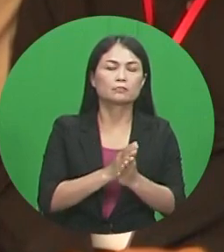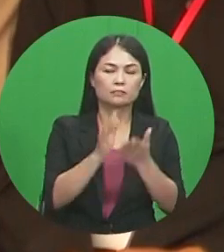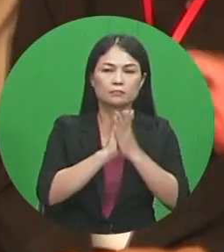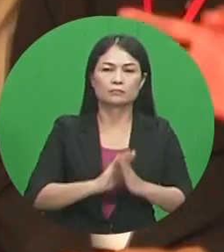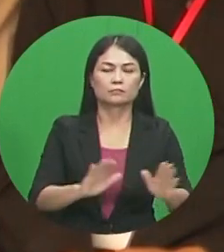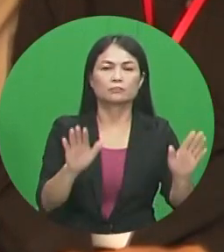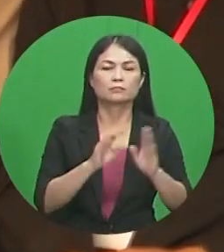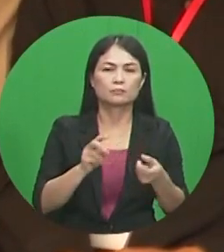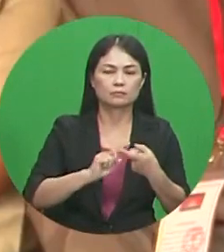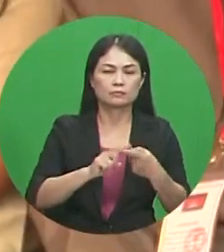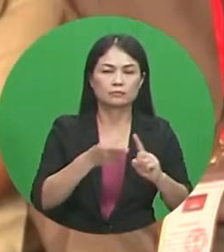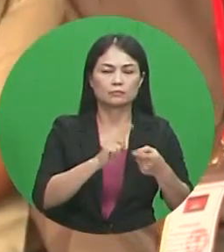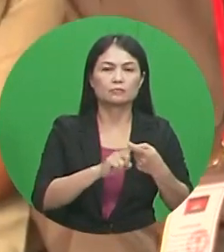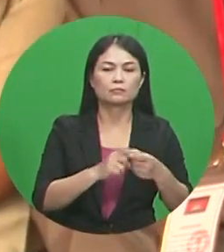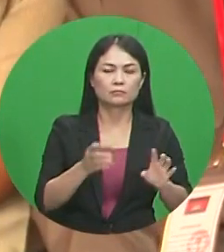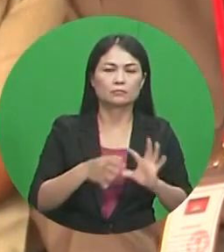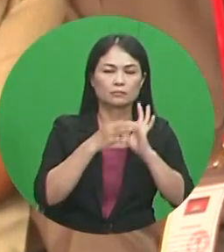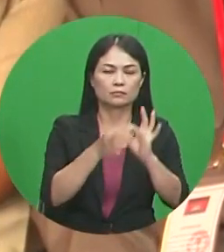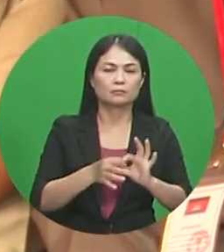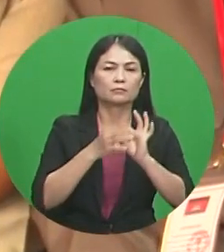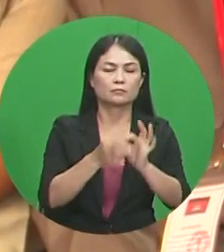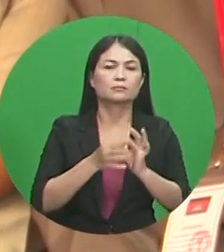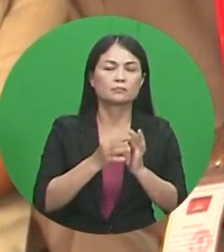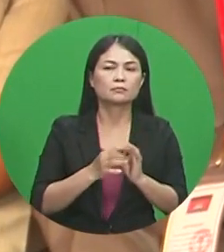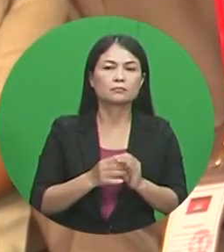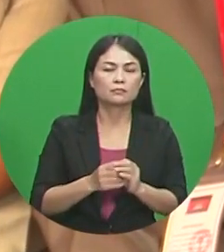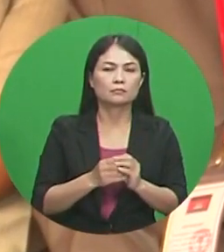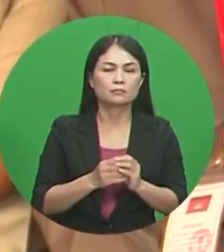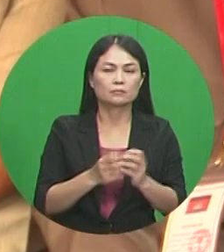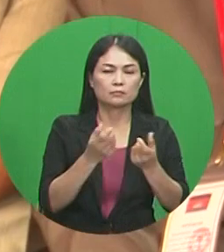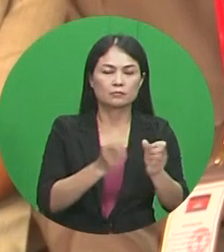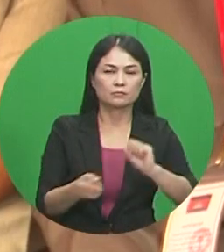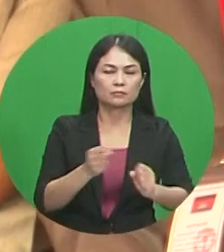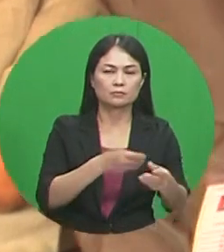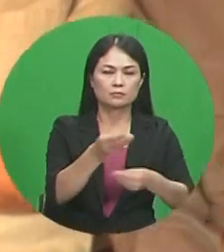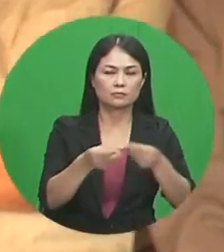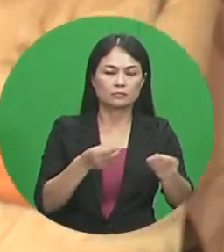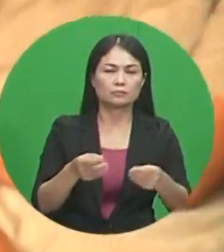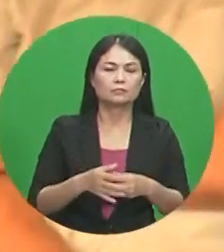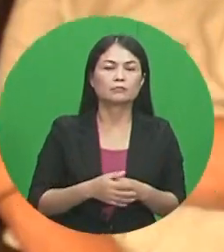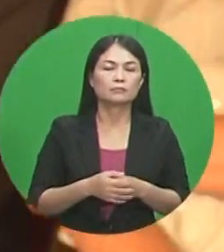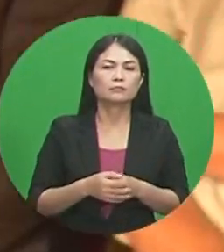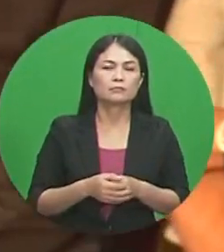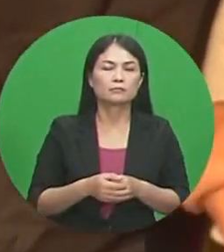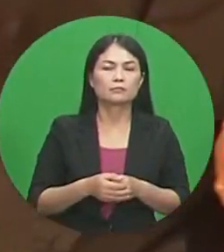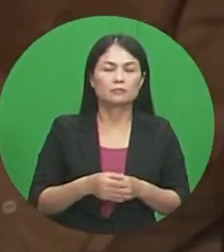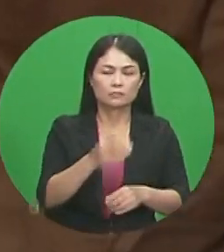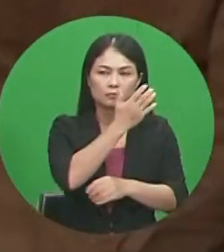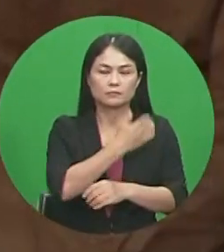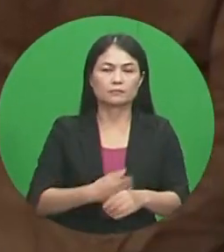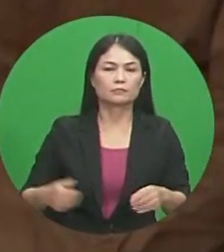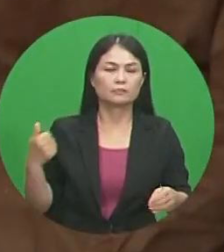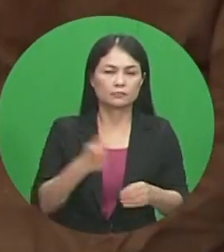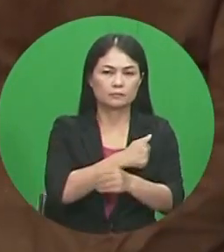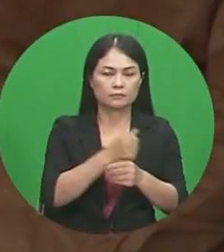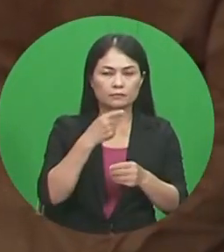ភាពមិត្តភាពកិច្ចសហប្រតិបត្តិការនិងការដោះដូរទំនិញសម្ដេចនាយកមានប្រសាសន៍ប